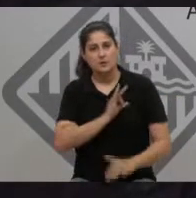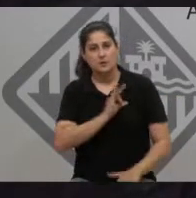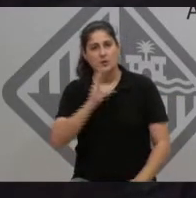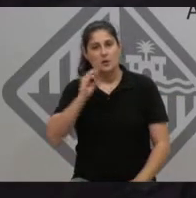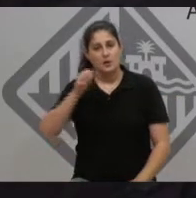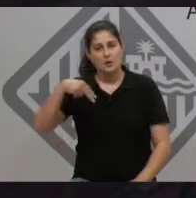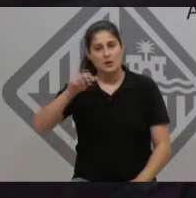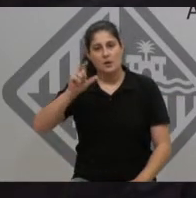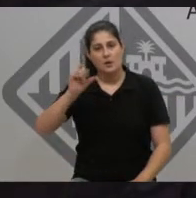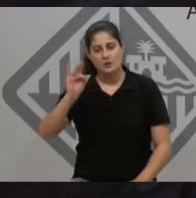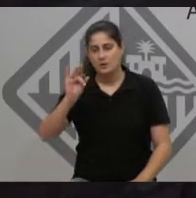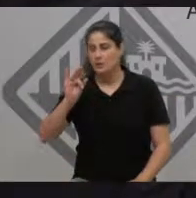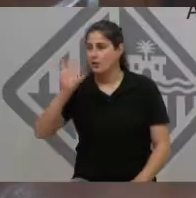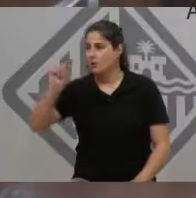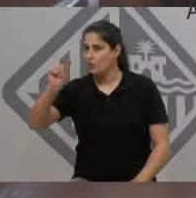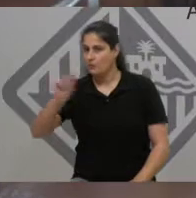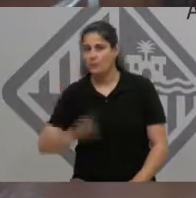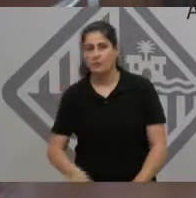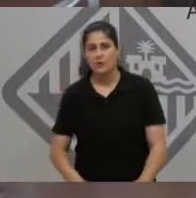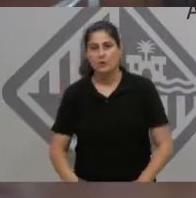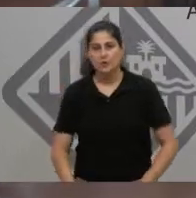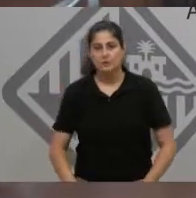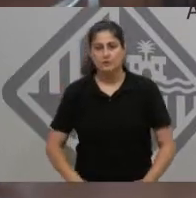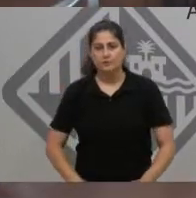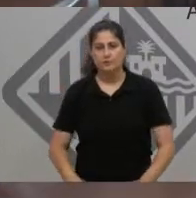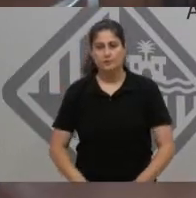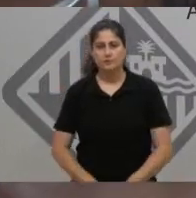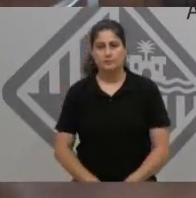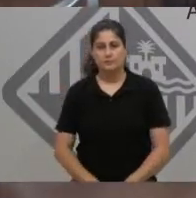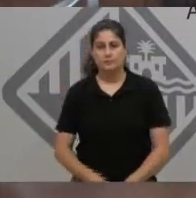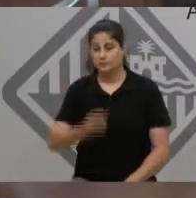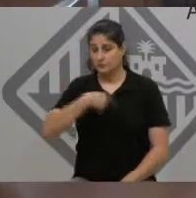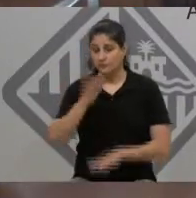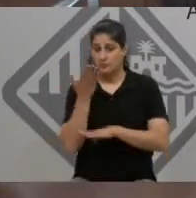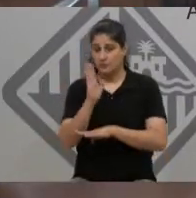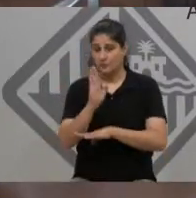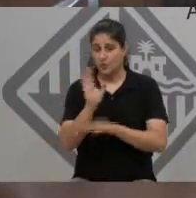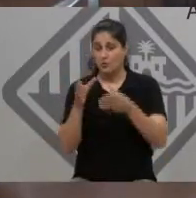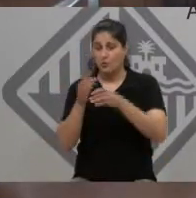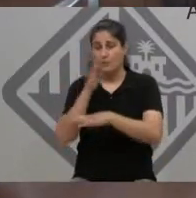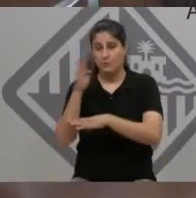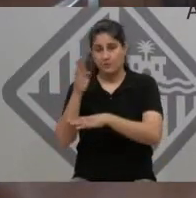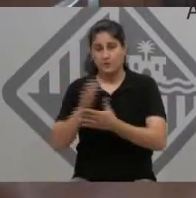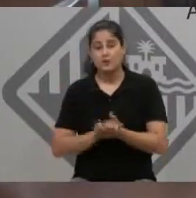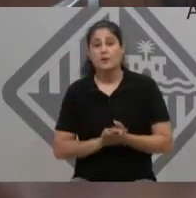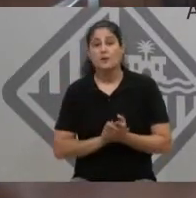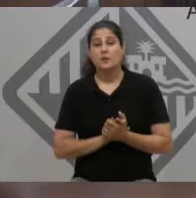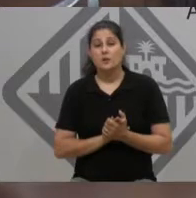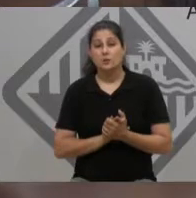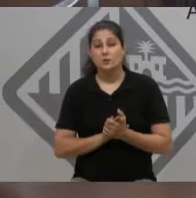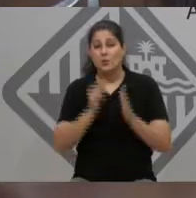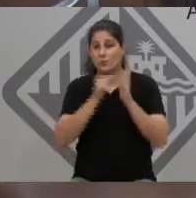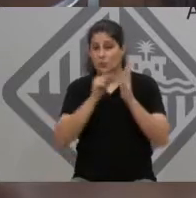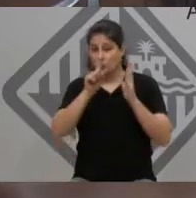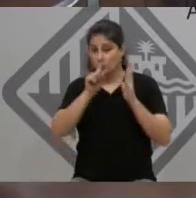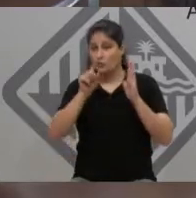Sí, 5 minutos. Sí, bueno, nosotros en las propuestas del Partido Popular, en el punto